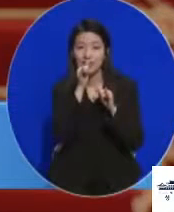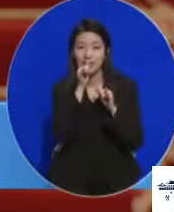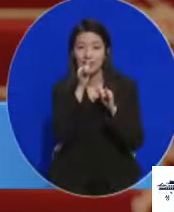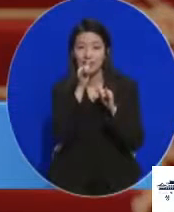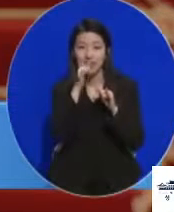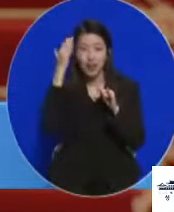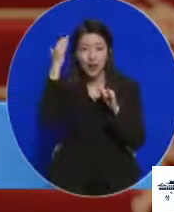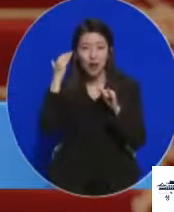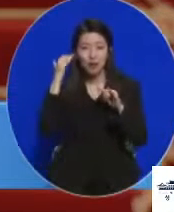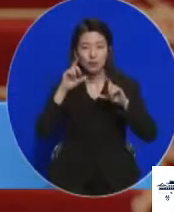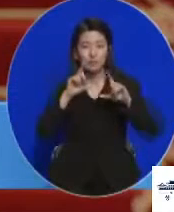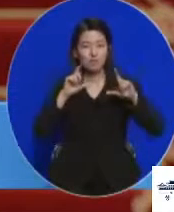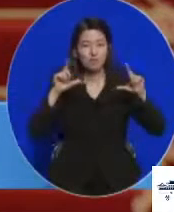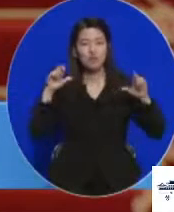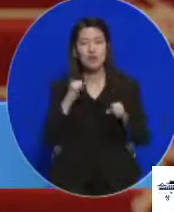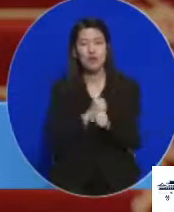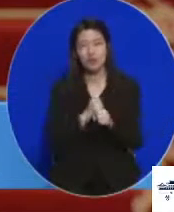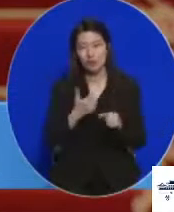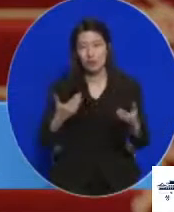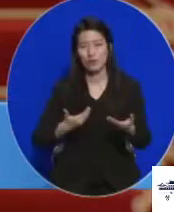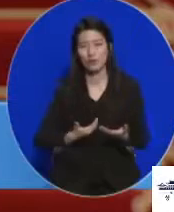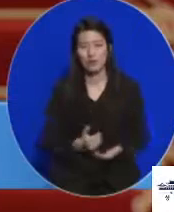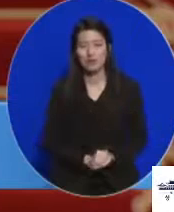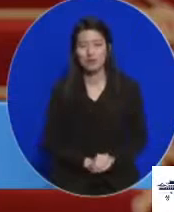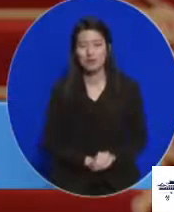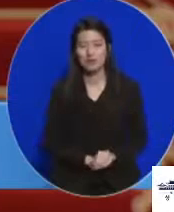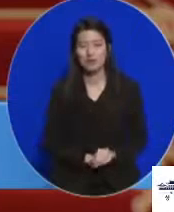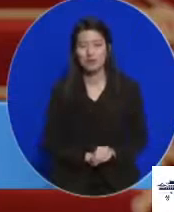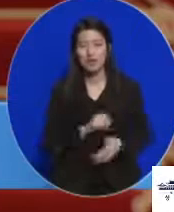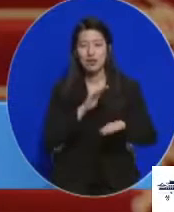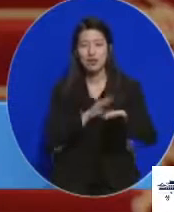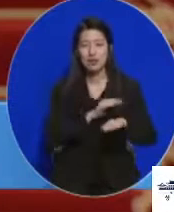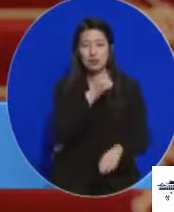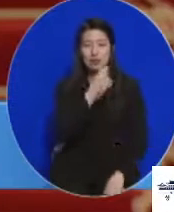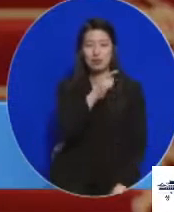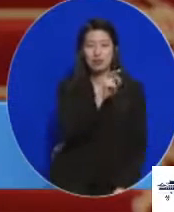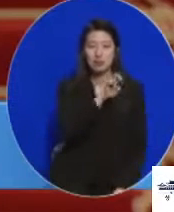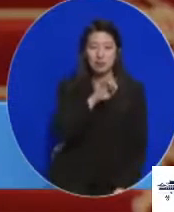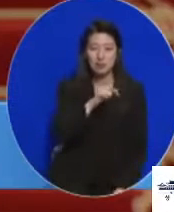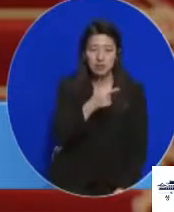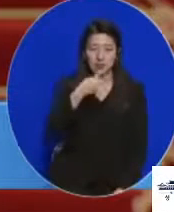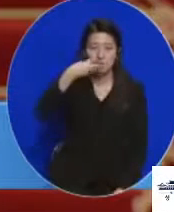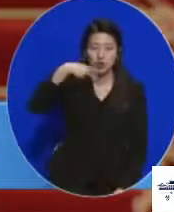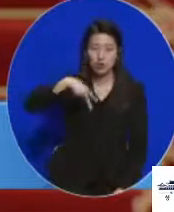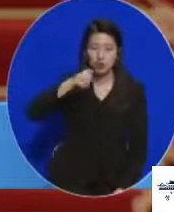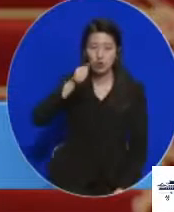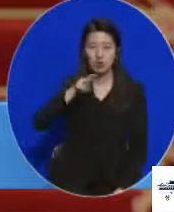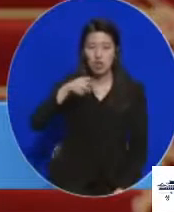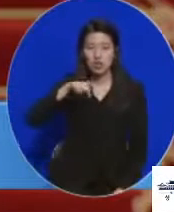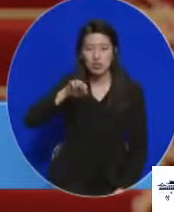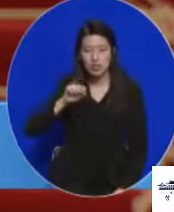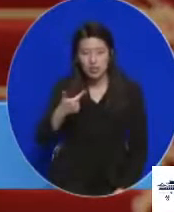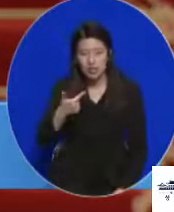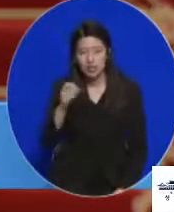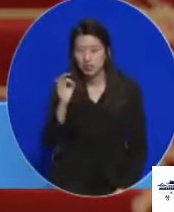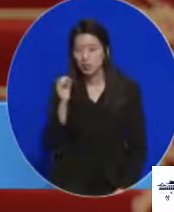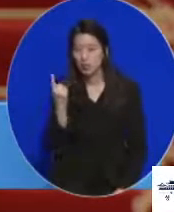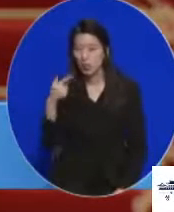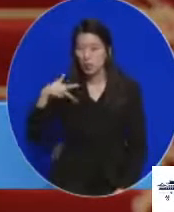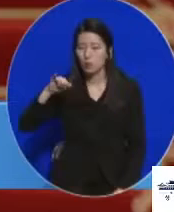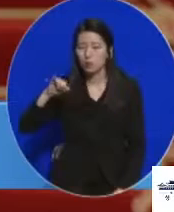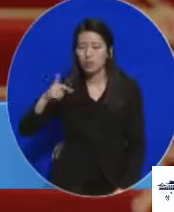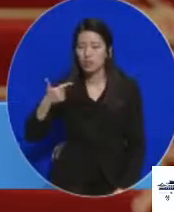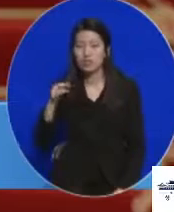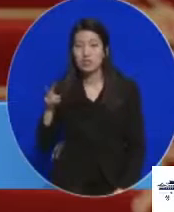콘텐츠입니다 지난해 소낭 빈 년 짓 김강현 5 치명 선수를 비롯한